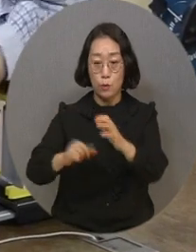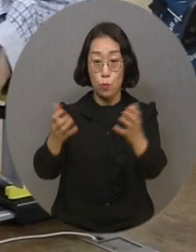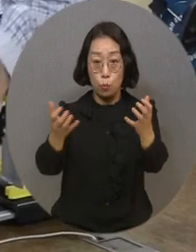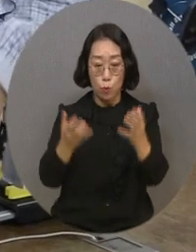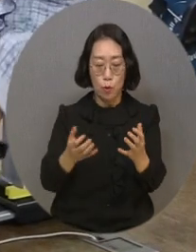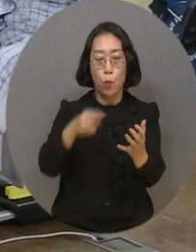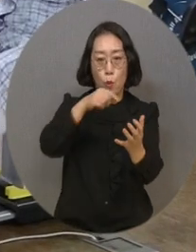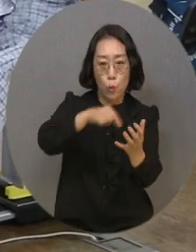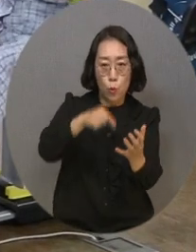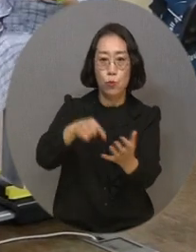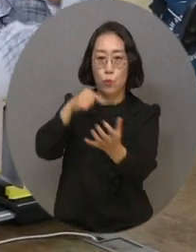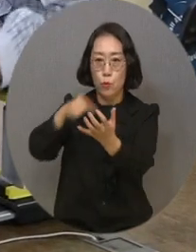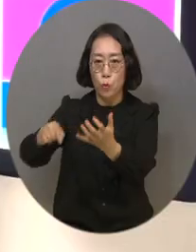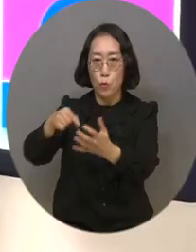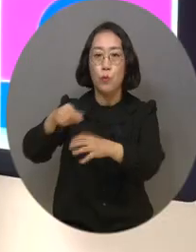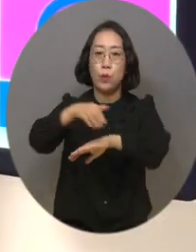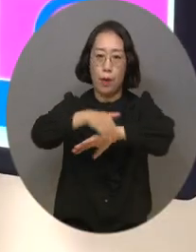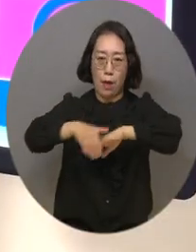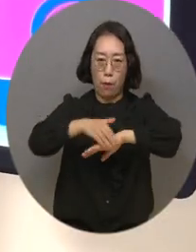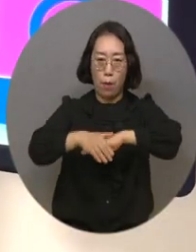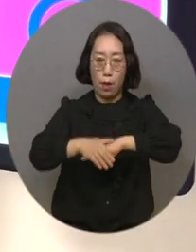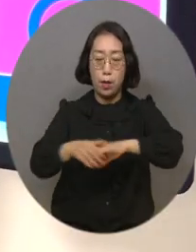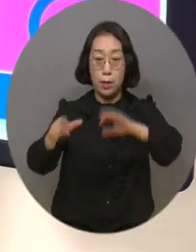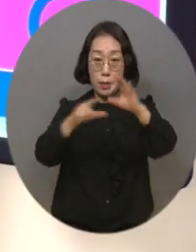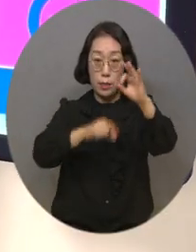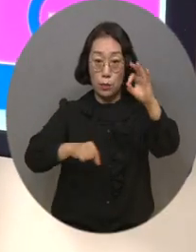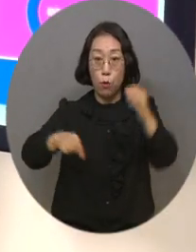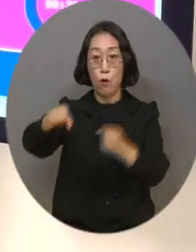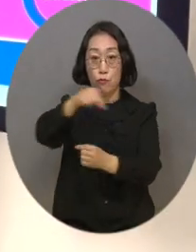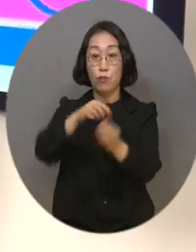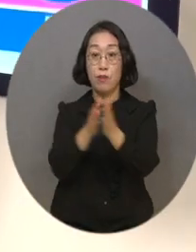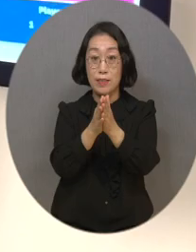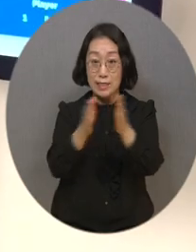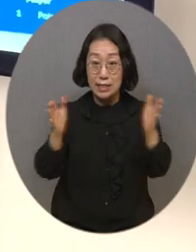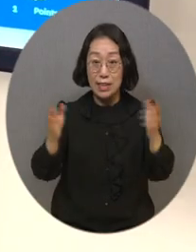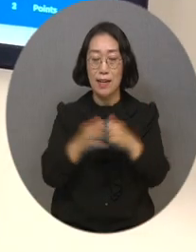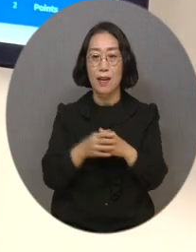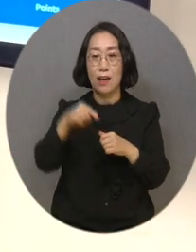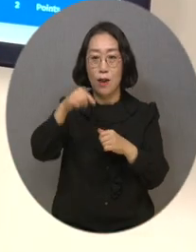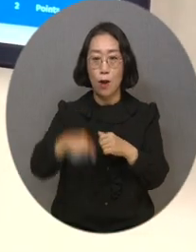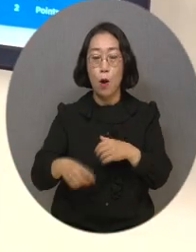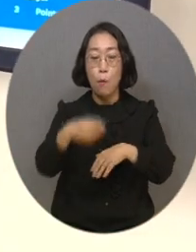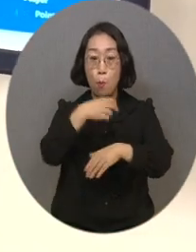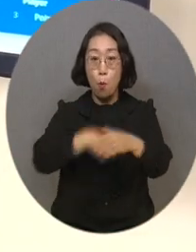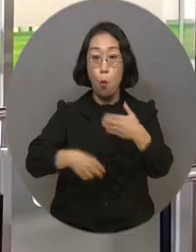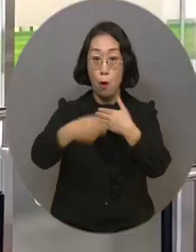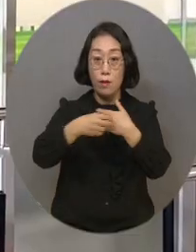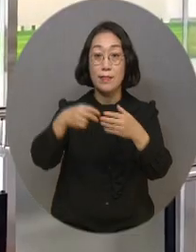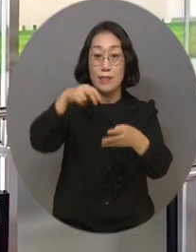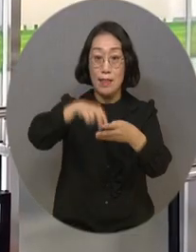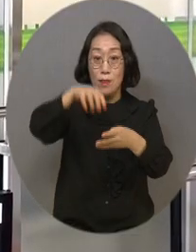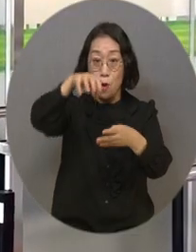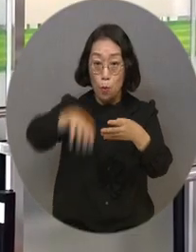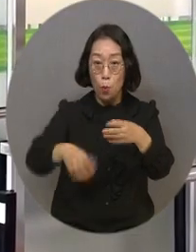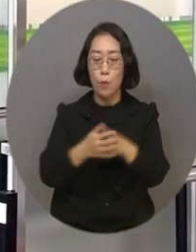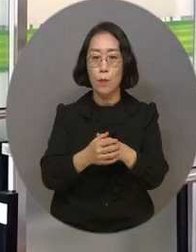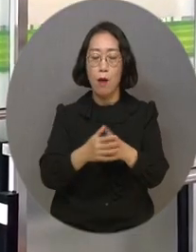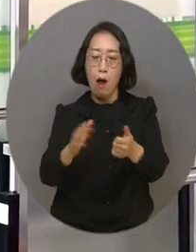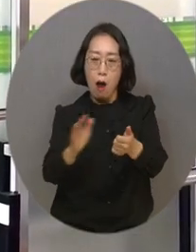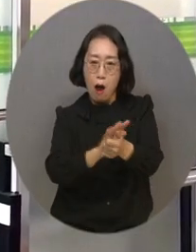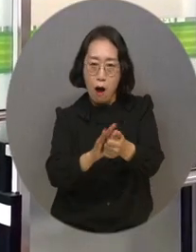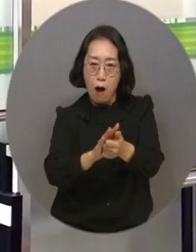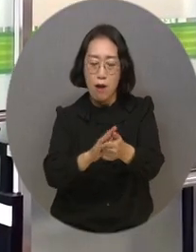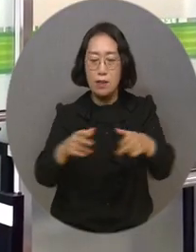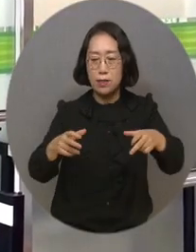수행할 계획입니다. 이달 운영을 시작한 전남 지역장애인 보건의료센터가 보건의료 서비스에